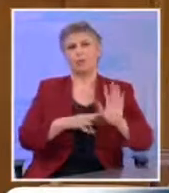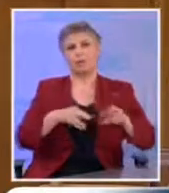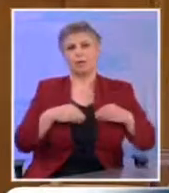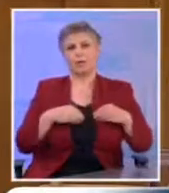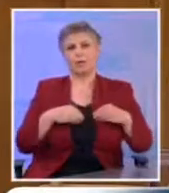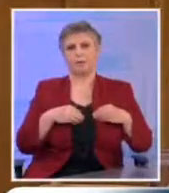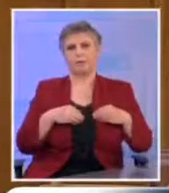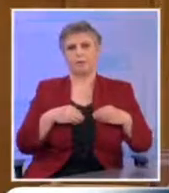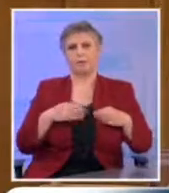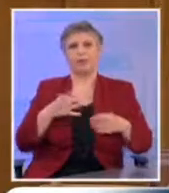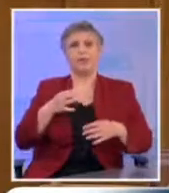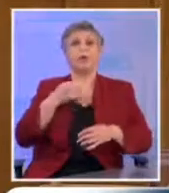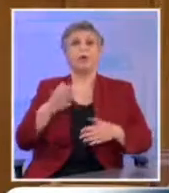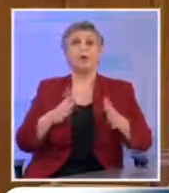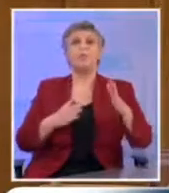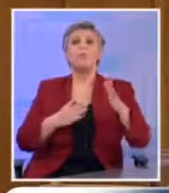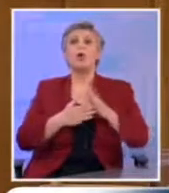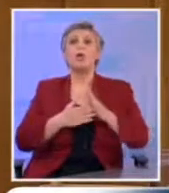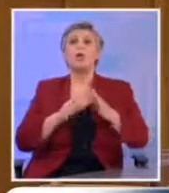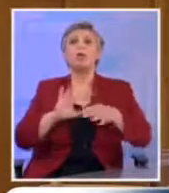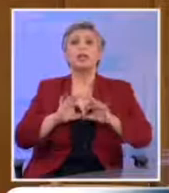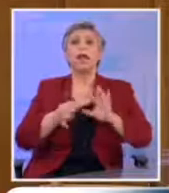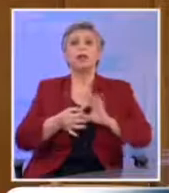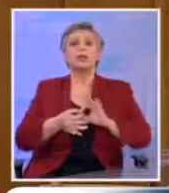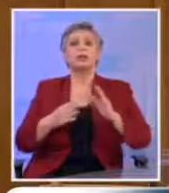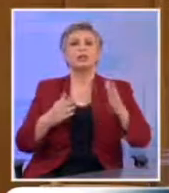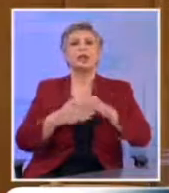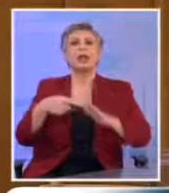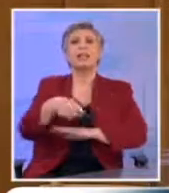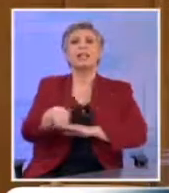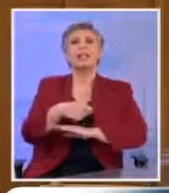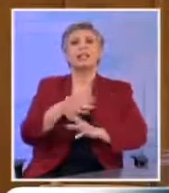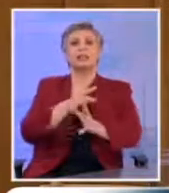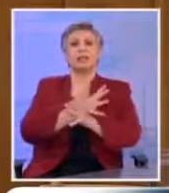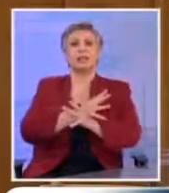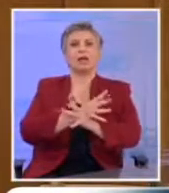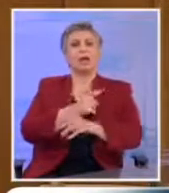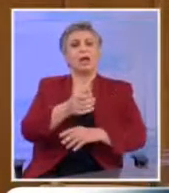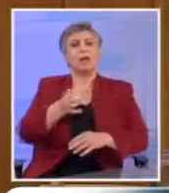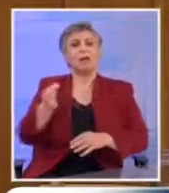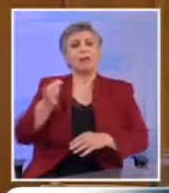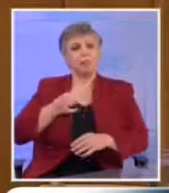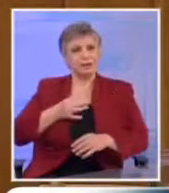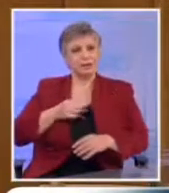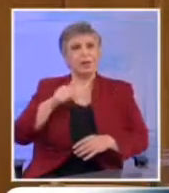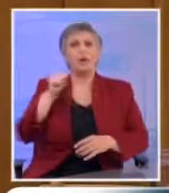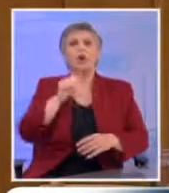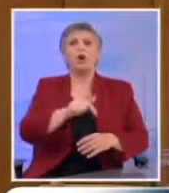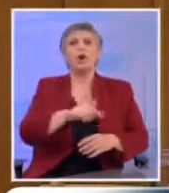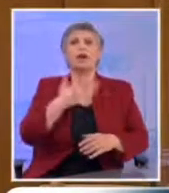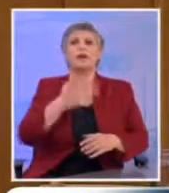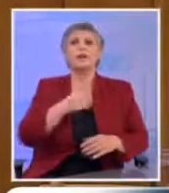Σταχυολογώ. Η πρόεδρος της Ένωσης Δικαστών και Εισαγγελέων λέει: «Το νομοσχέδιο αποτελεί επανάληψη προηγούμενων